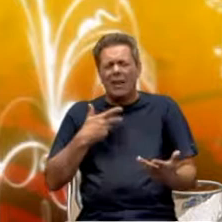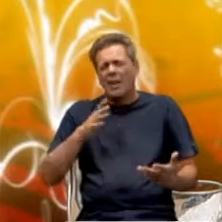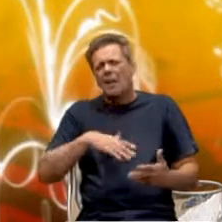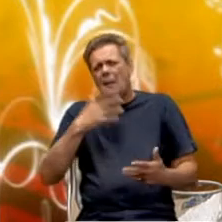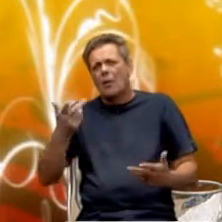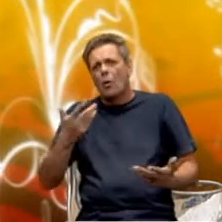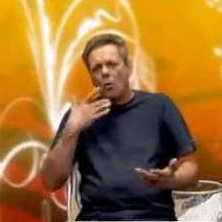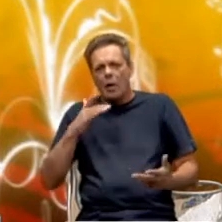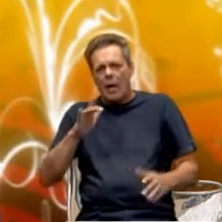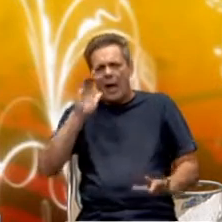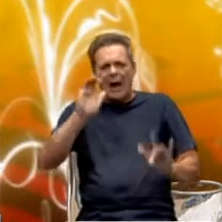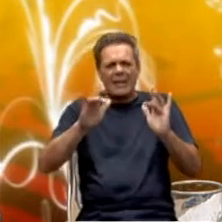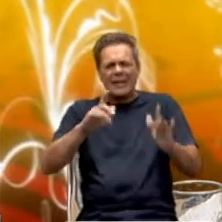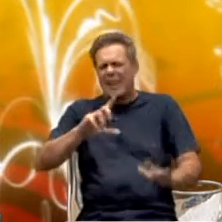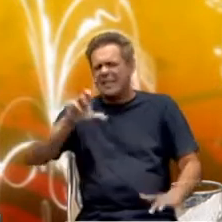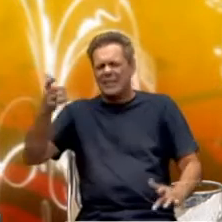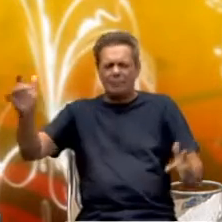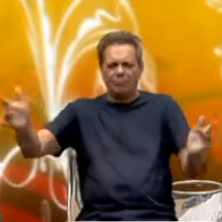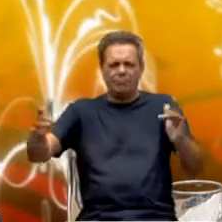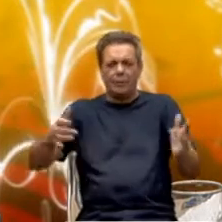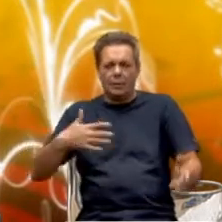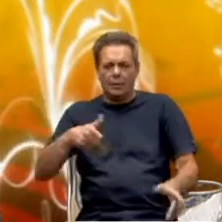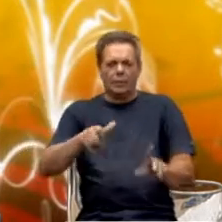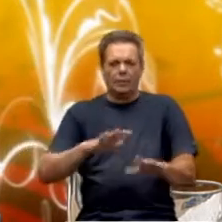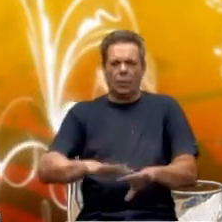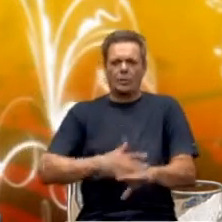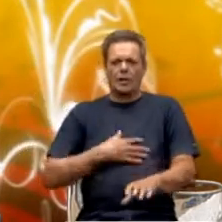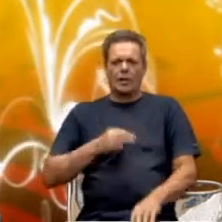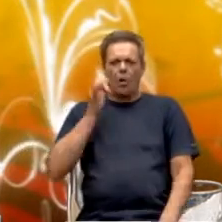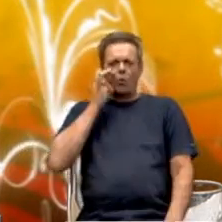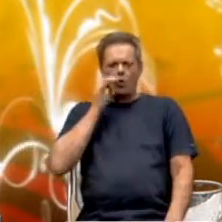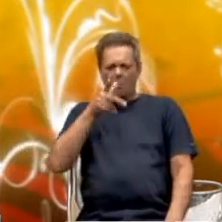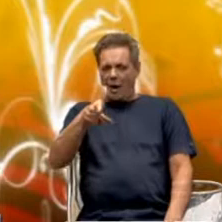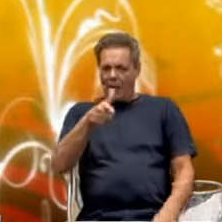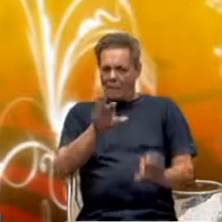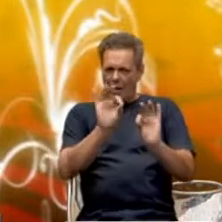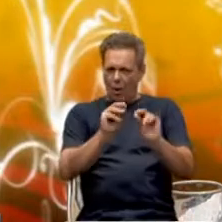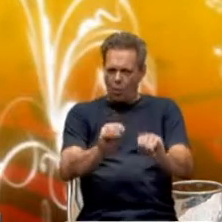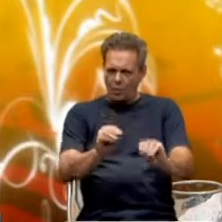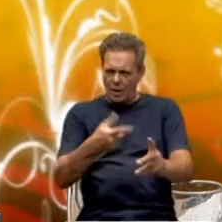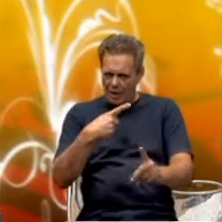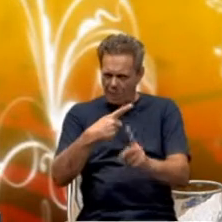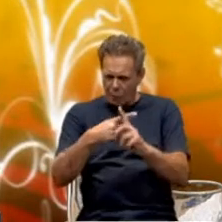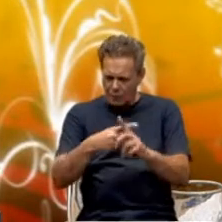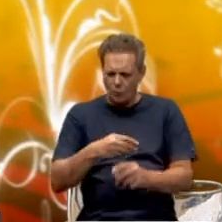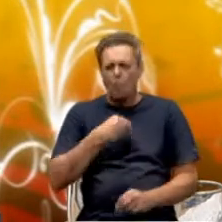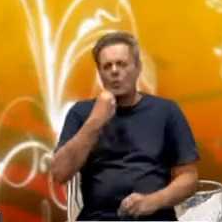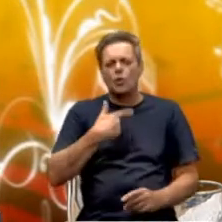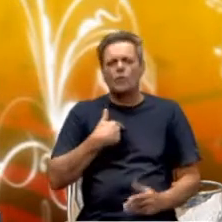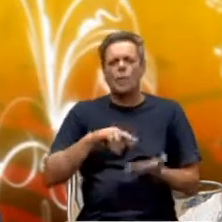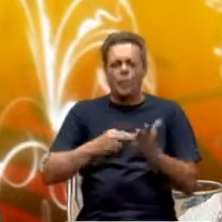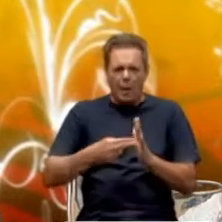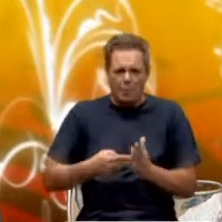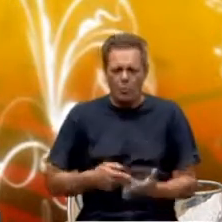je atakiran sa svih strana i u stvari ugrožen, je li tako? Znači, vi ga učite da je pozitivno pričati o svom problemu, da